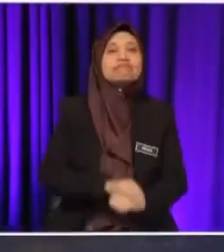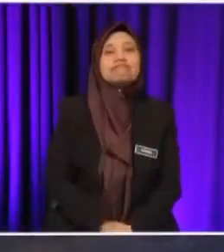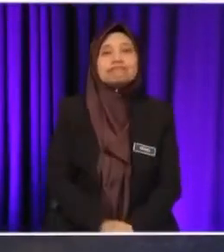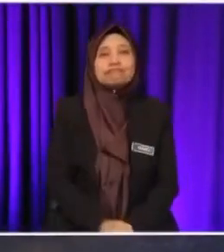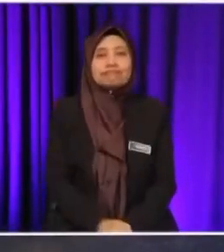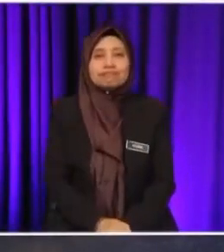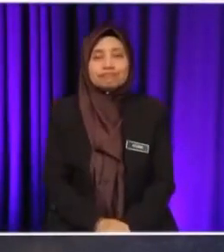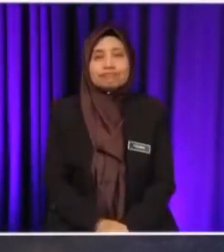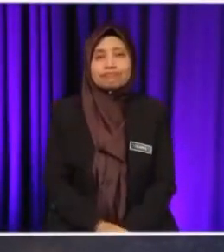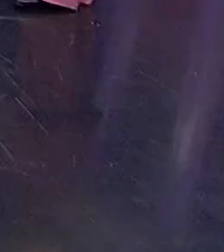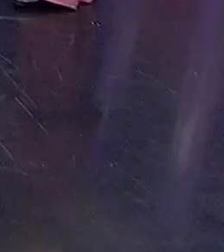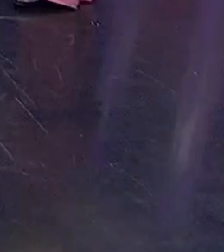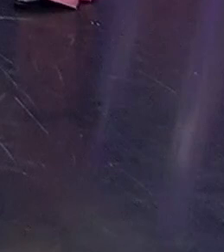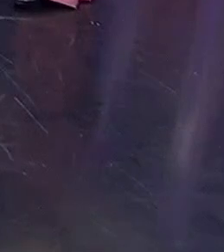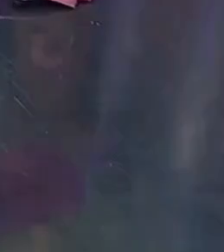KPM selepas ini.